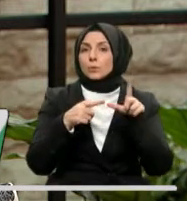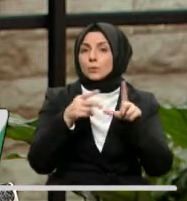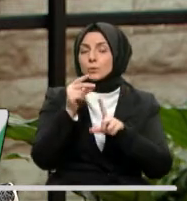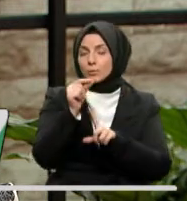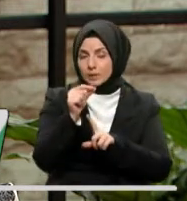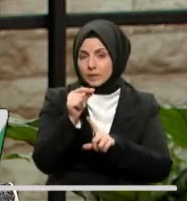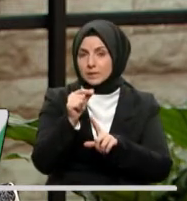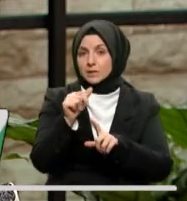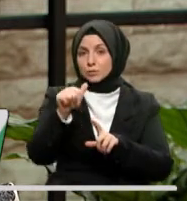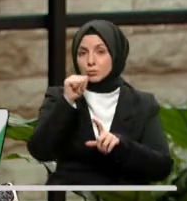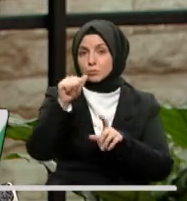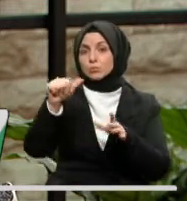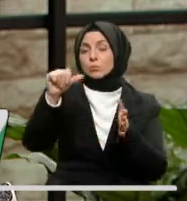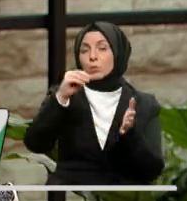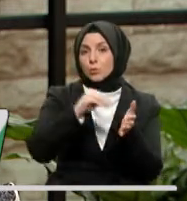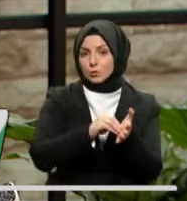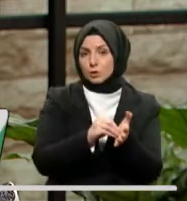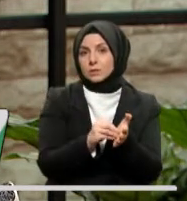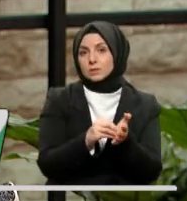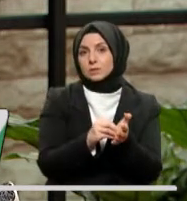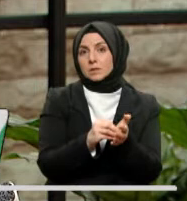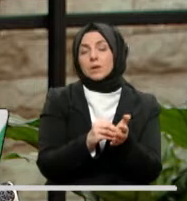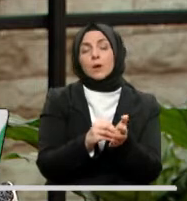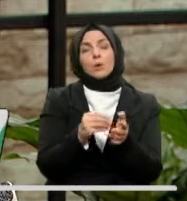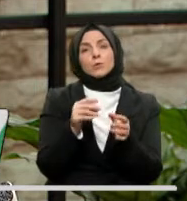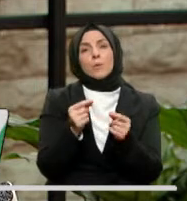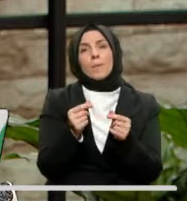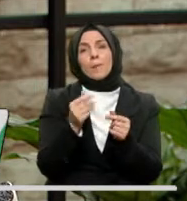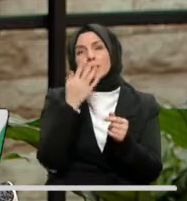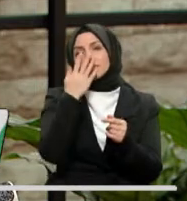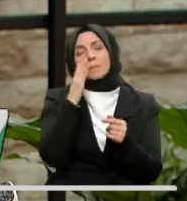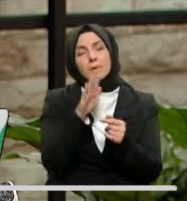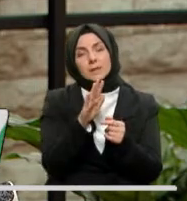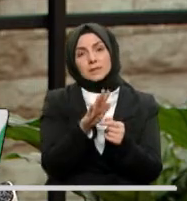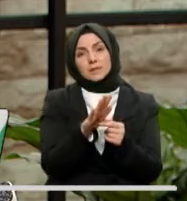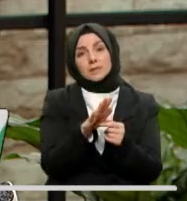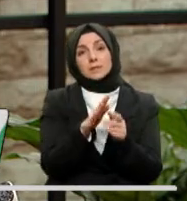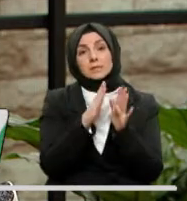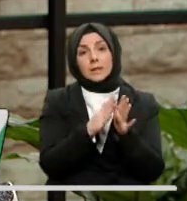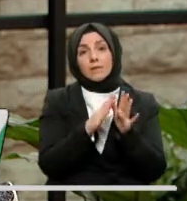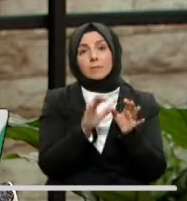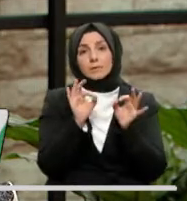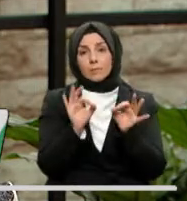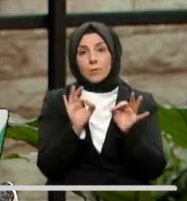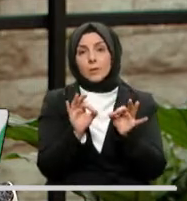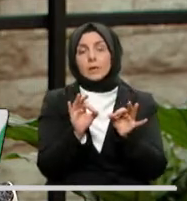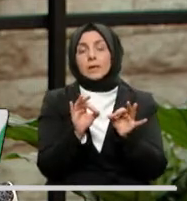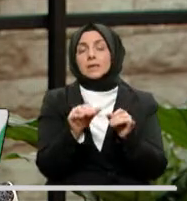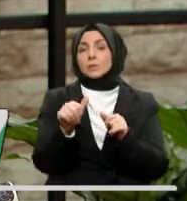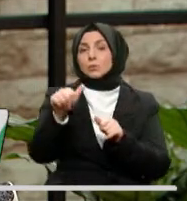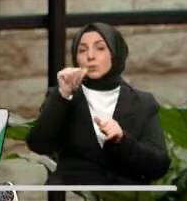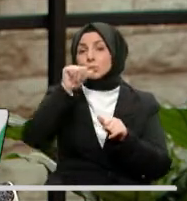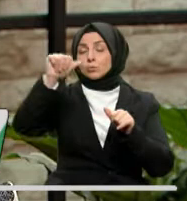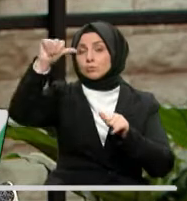45 dakika arasında bekleyeceksiniz ki Kübra yukarıya doğru çeksin sürekli o şekilde sulama ve gübreleme tavsiye etmiyoruz Bu kez ne